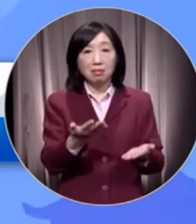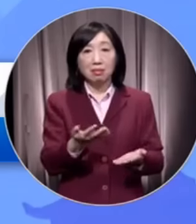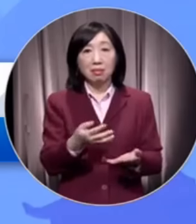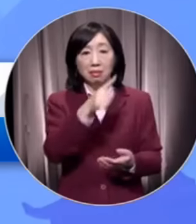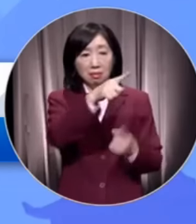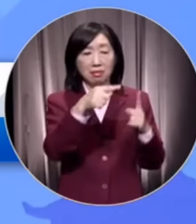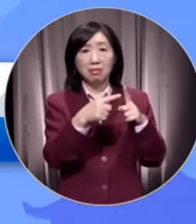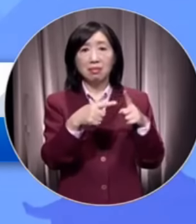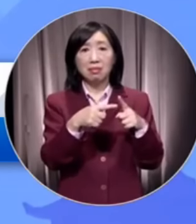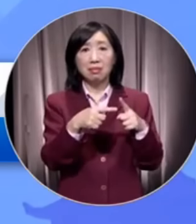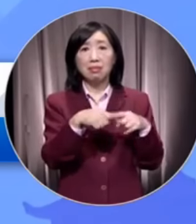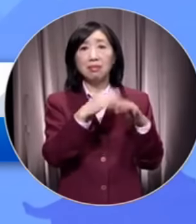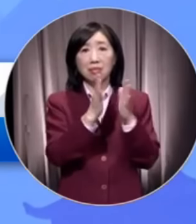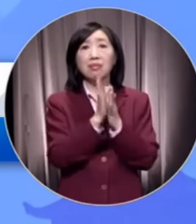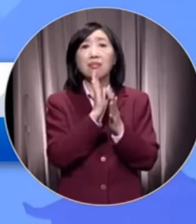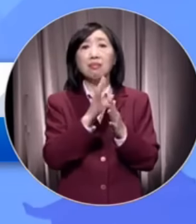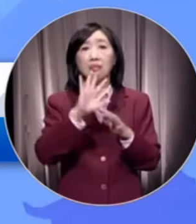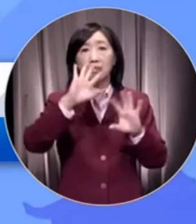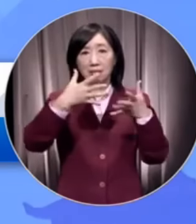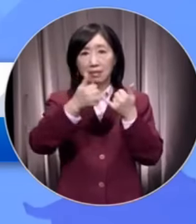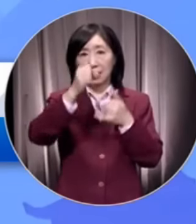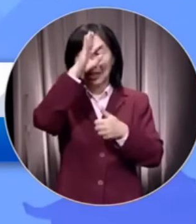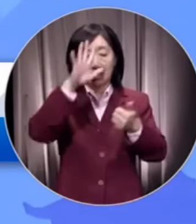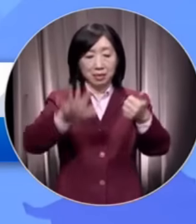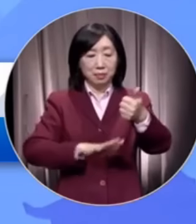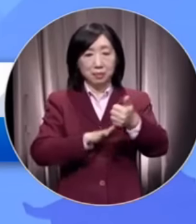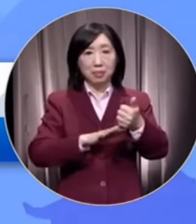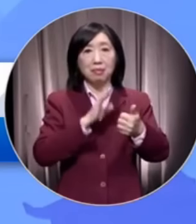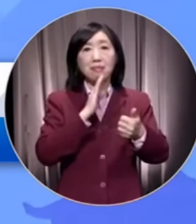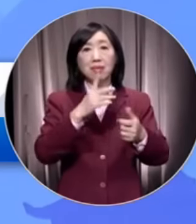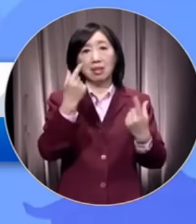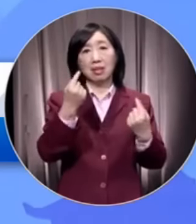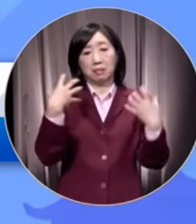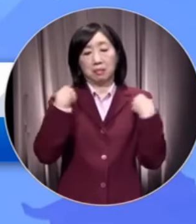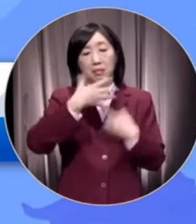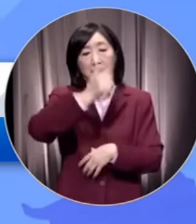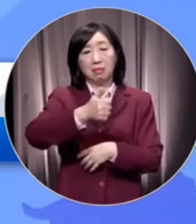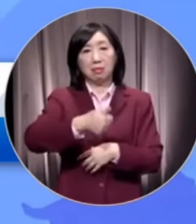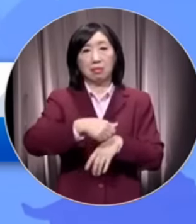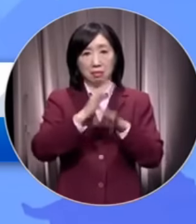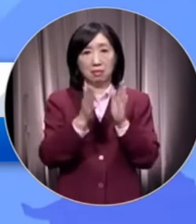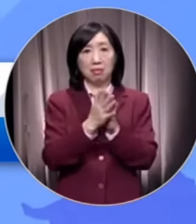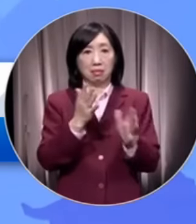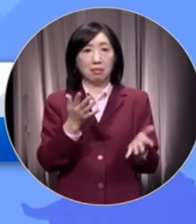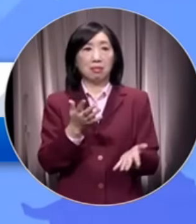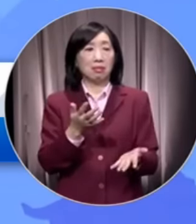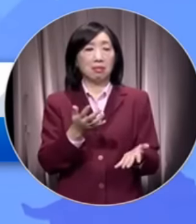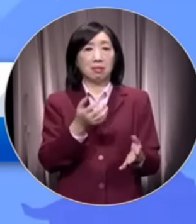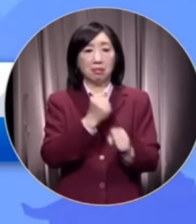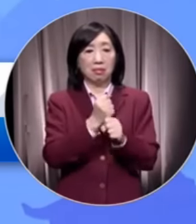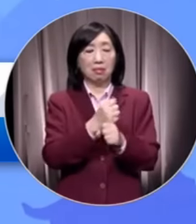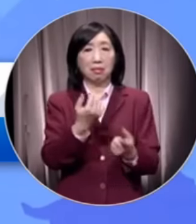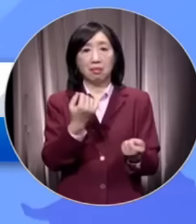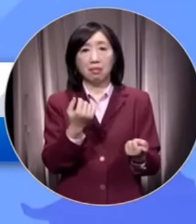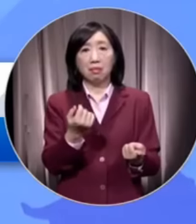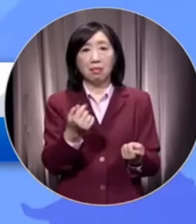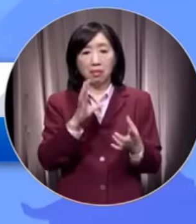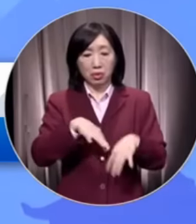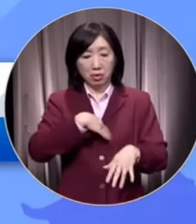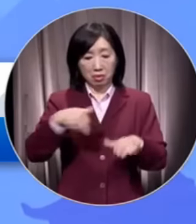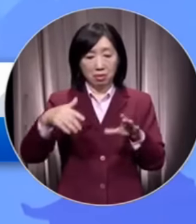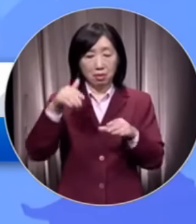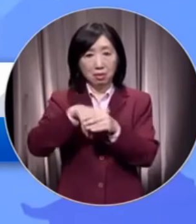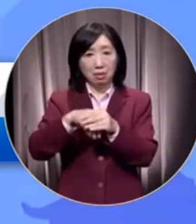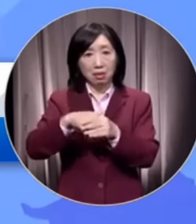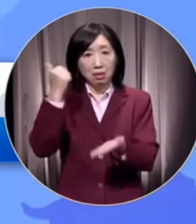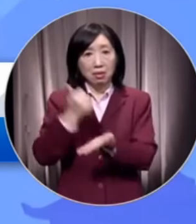在都还是在国民党里面位居要职，具有影响力。那朱主席，我不知道选完以后你